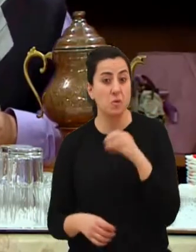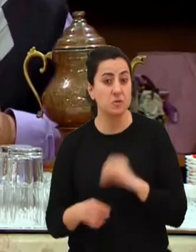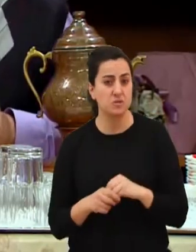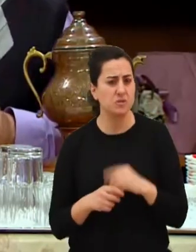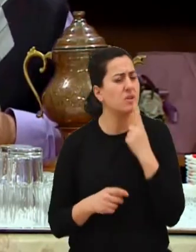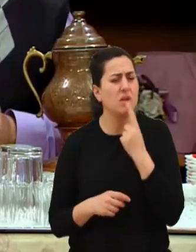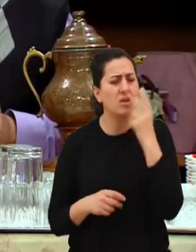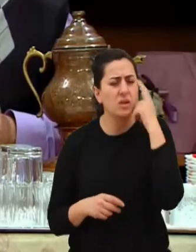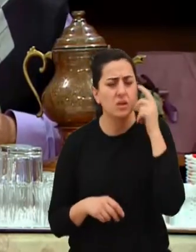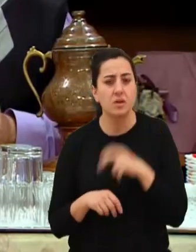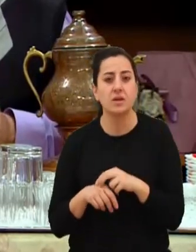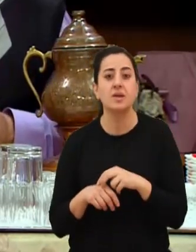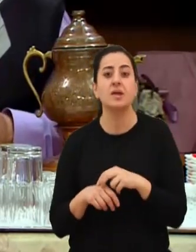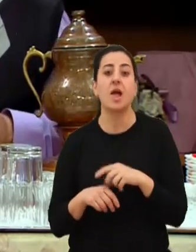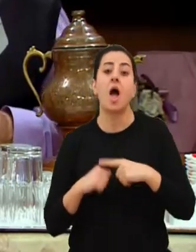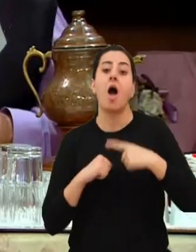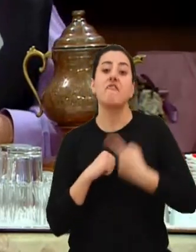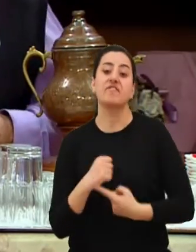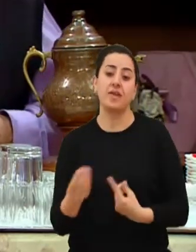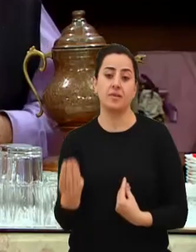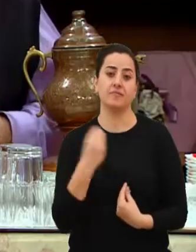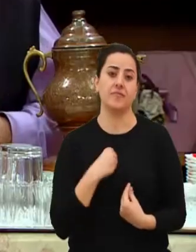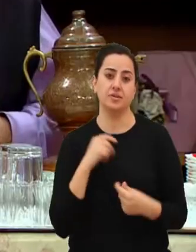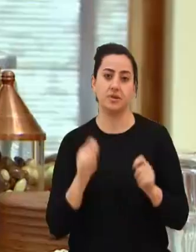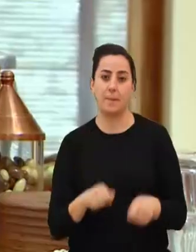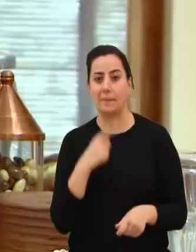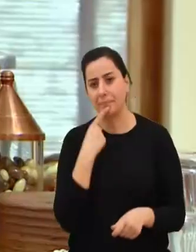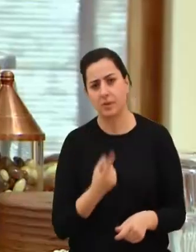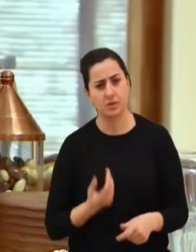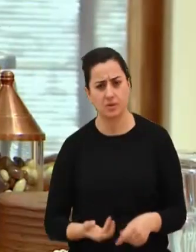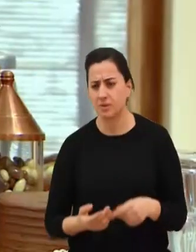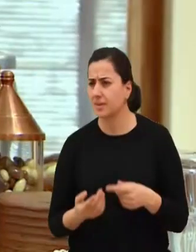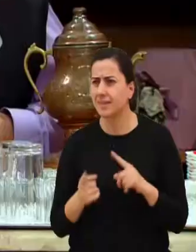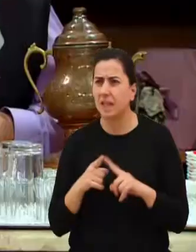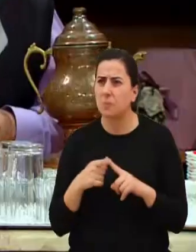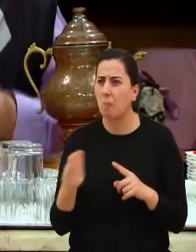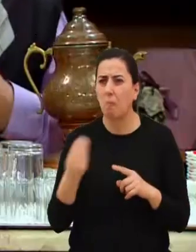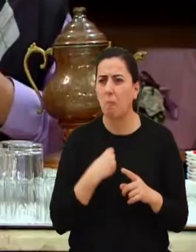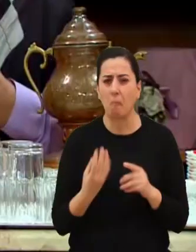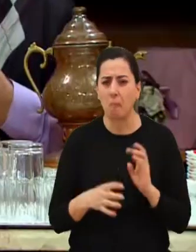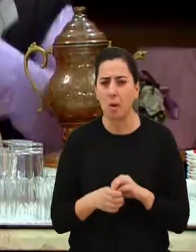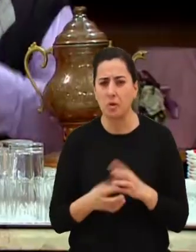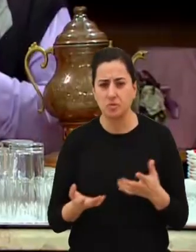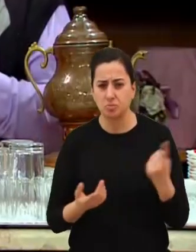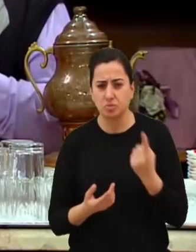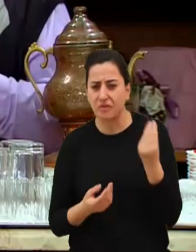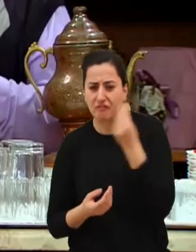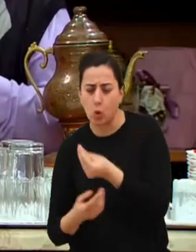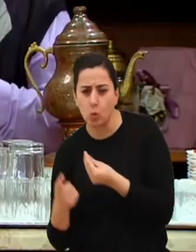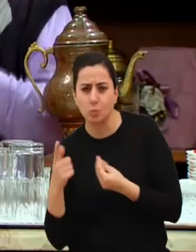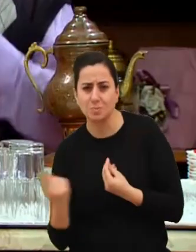dedi o? Bir şey dedi. Ne dedi? Teslimat haftaya dedi. Evet, teslimat haftaya dedi. Teslimat mı? Evet. Demek ki ona bir şey